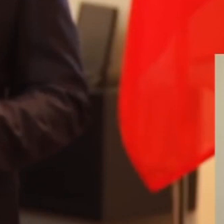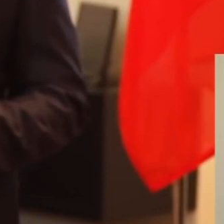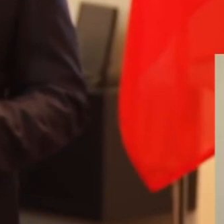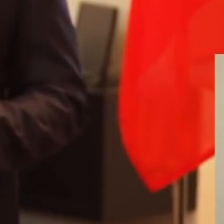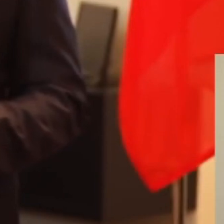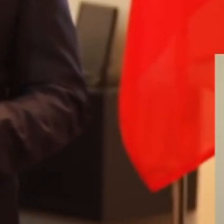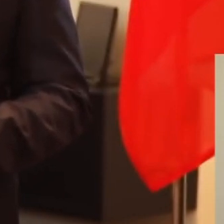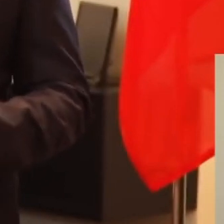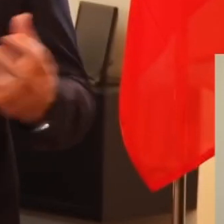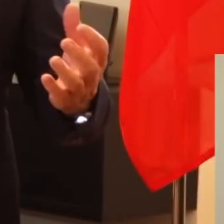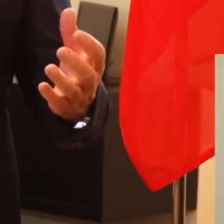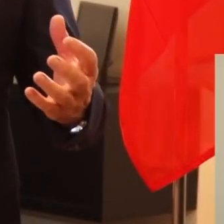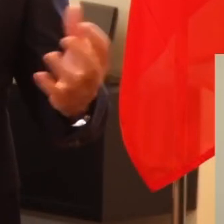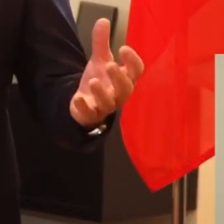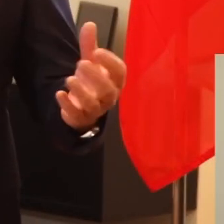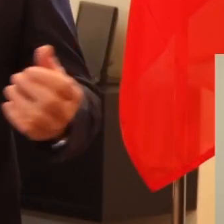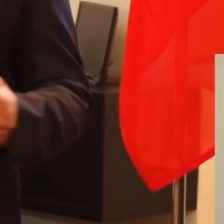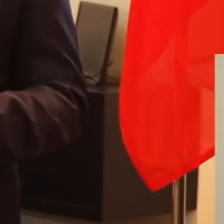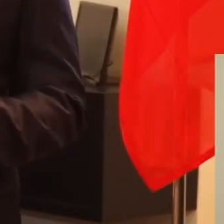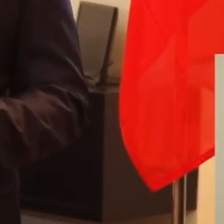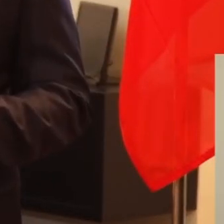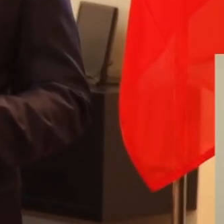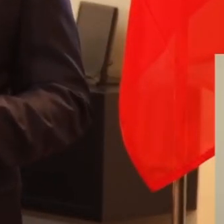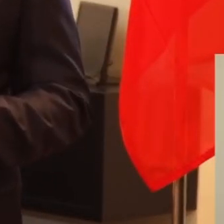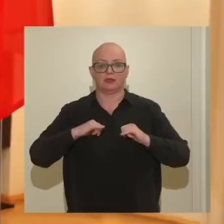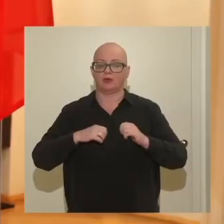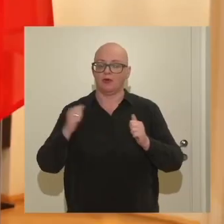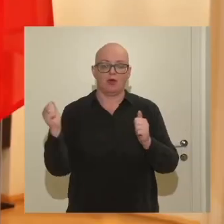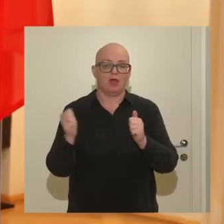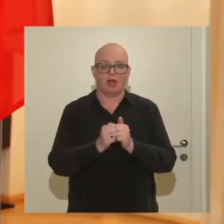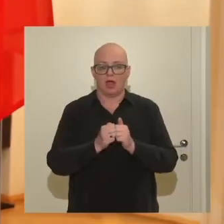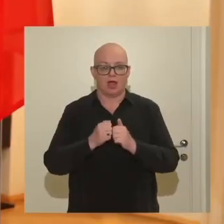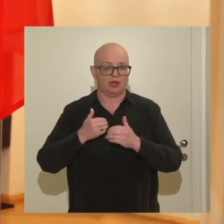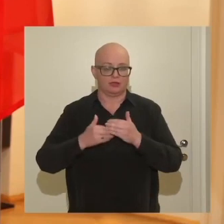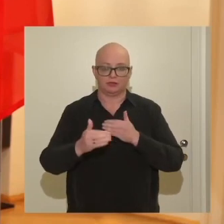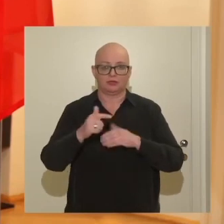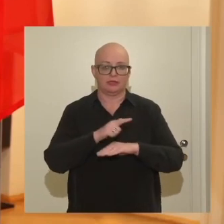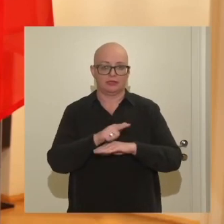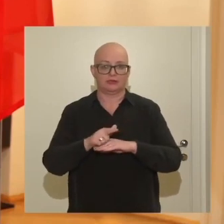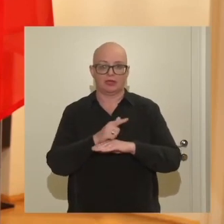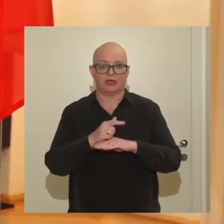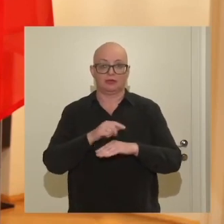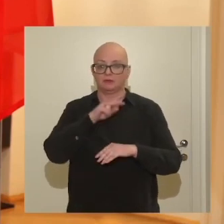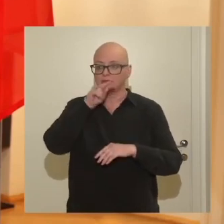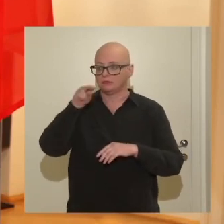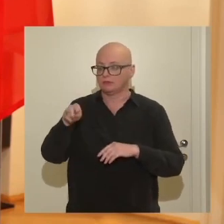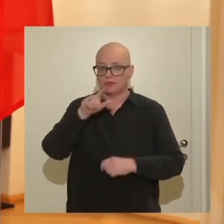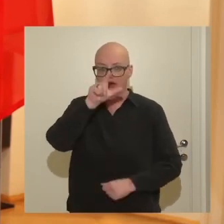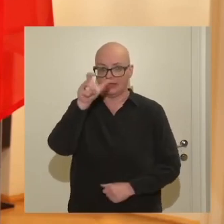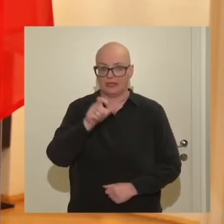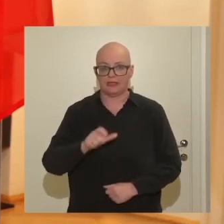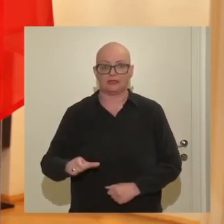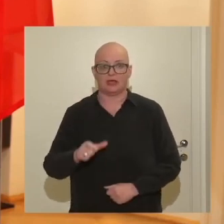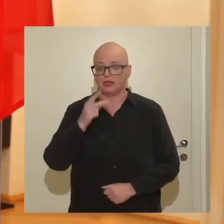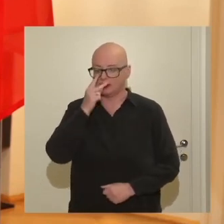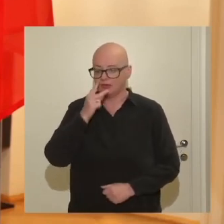verhindern, dass wir Verhältnisse wie in Teilen Italiens bekommen. Also wir sind in Tirol immer vorausgegangen. Und